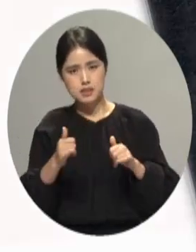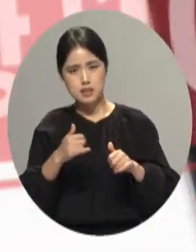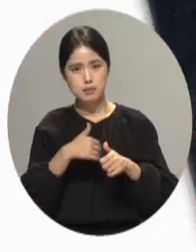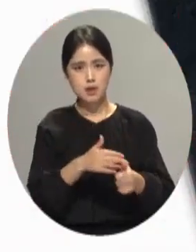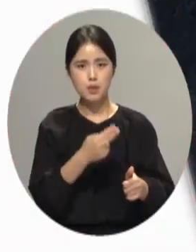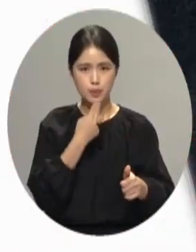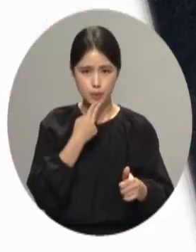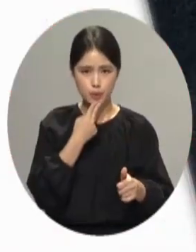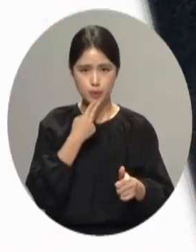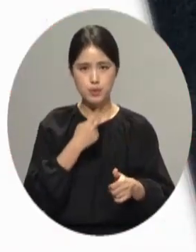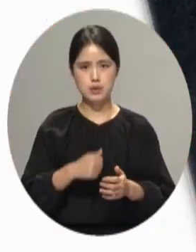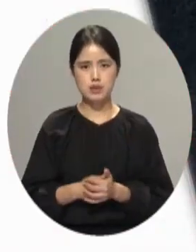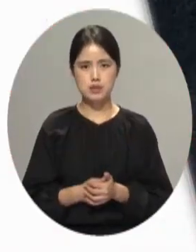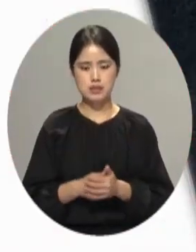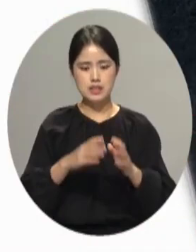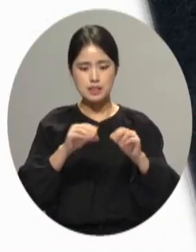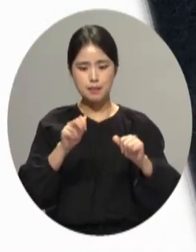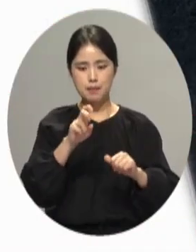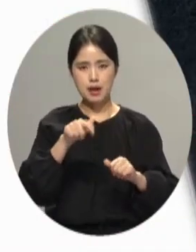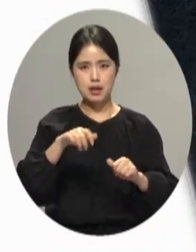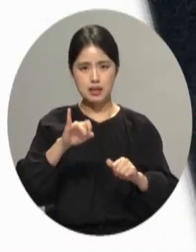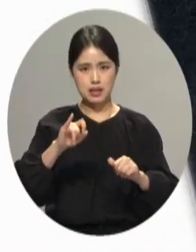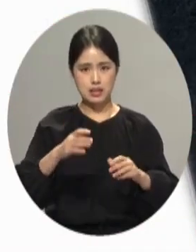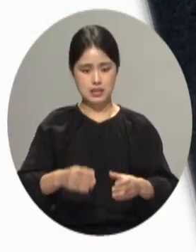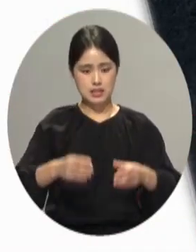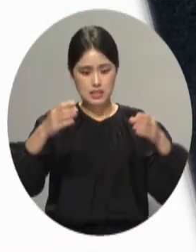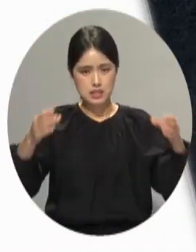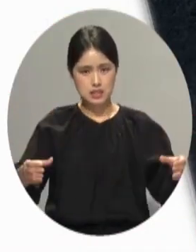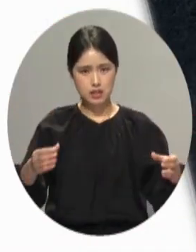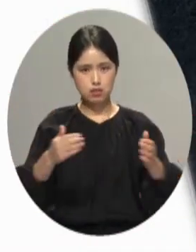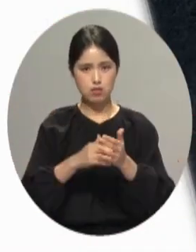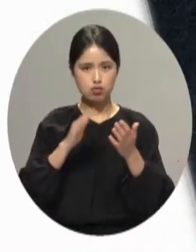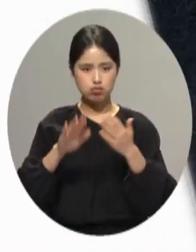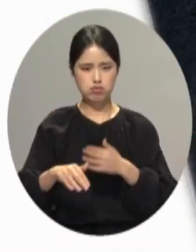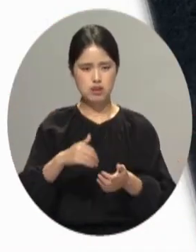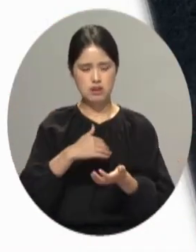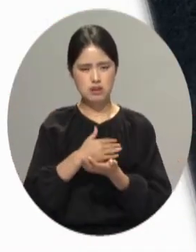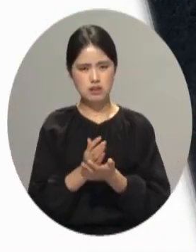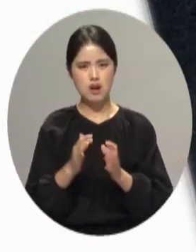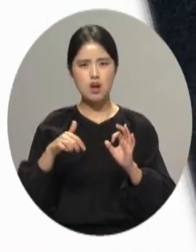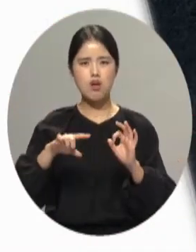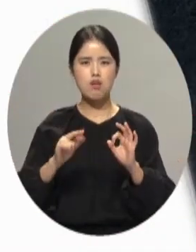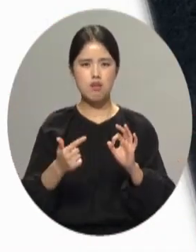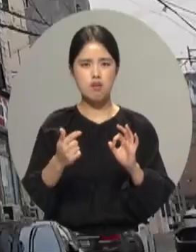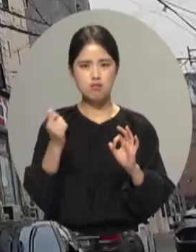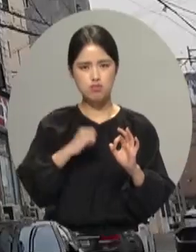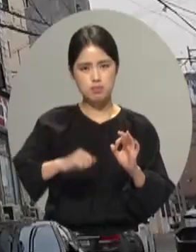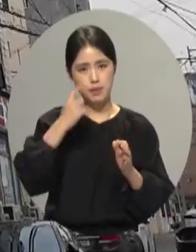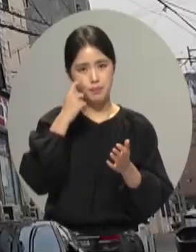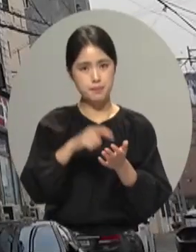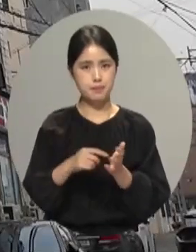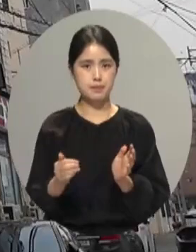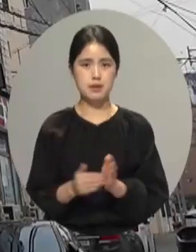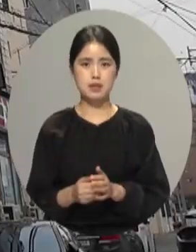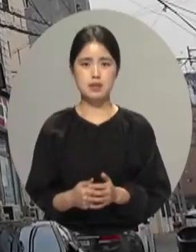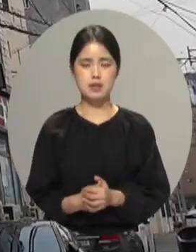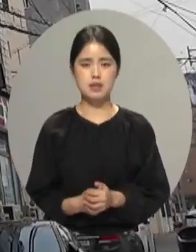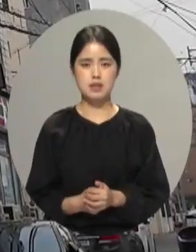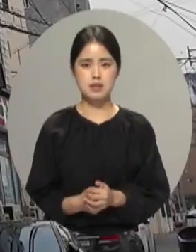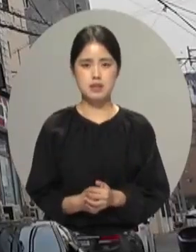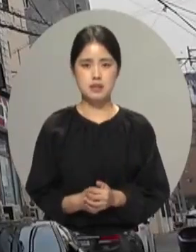않는 등 흙막이 설비 제거 외에도 10건의 산업안전보건법 위반 사항이 쏟아진 겁니다.